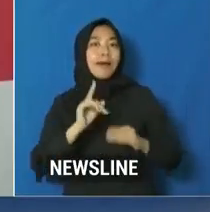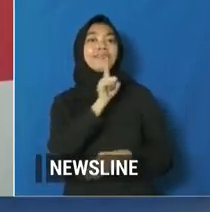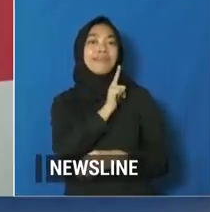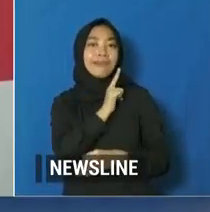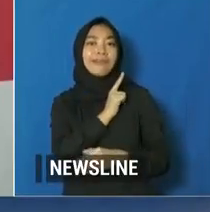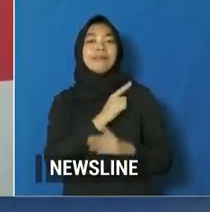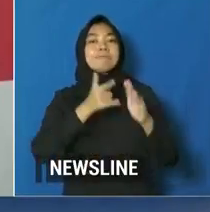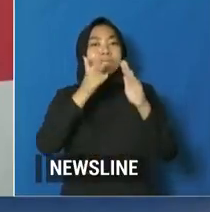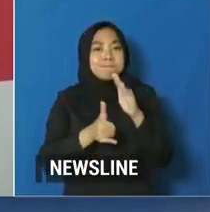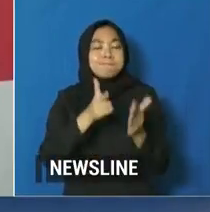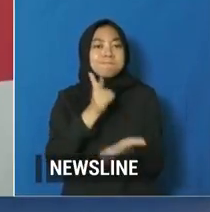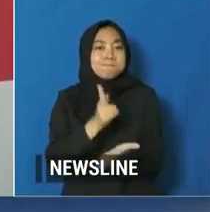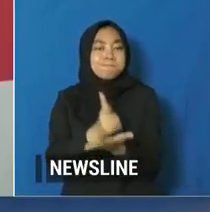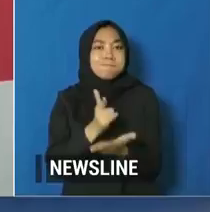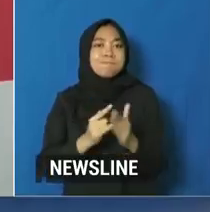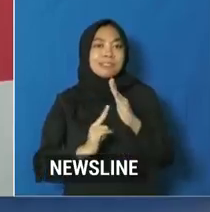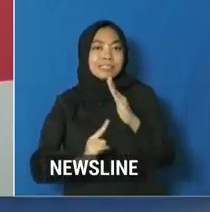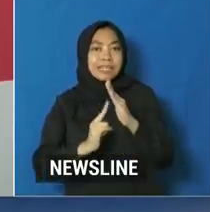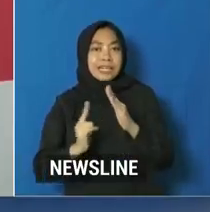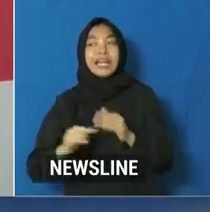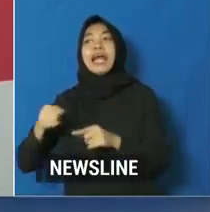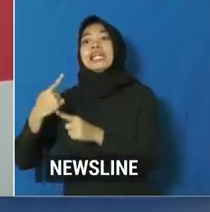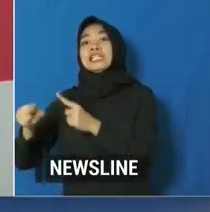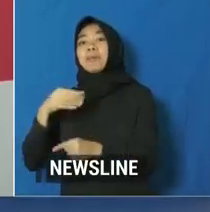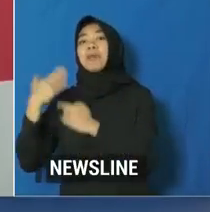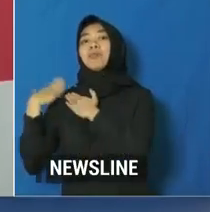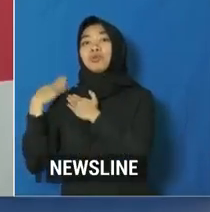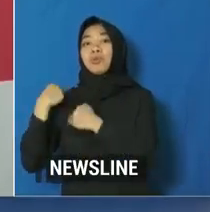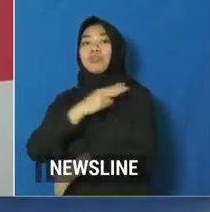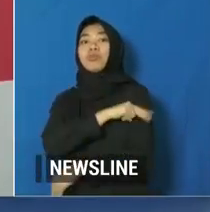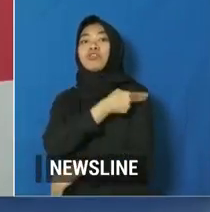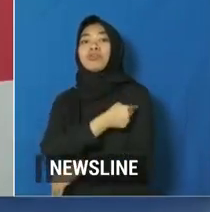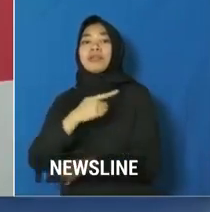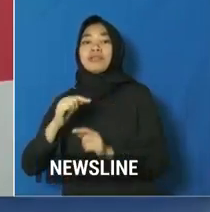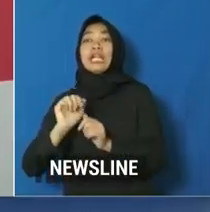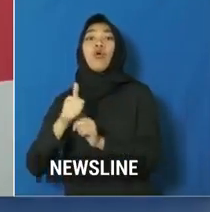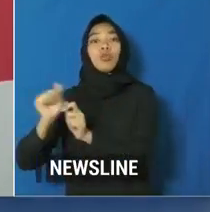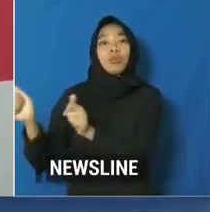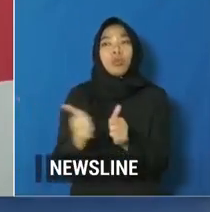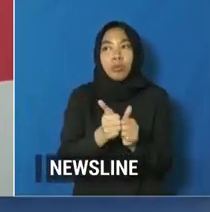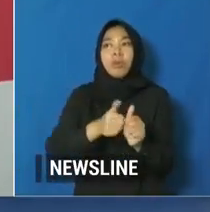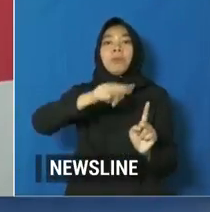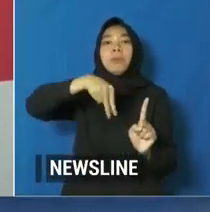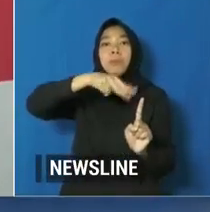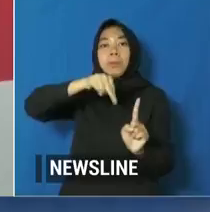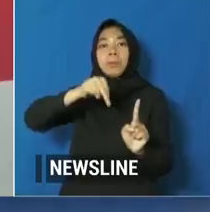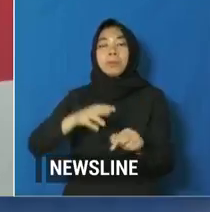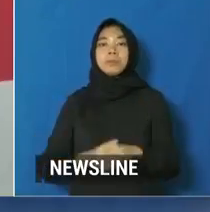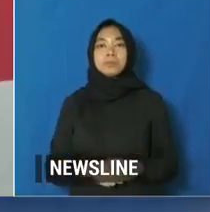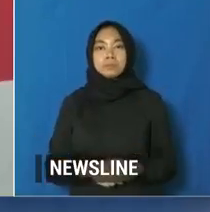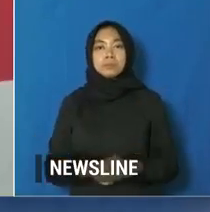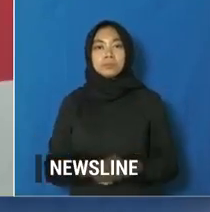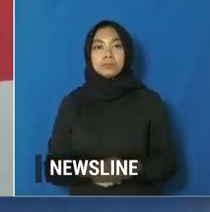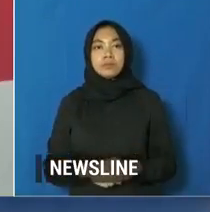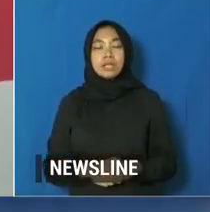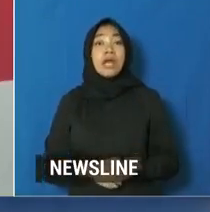tentunya dengan monitoring yang dilaksanakan oleh puskesmas atau petugas kesehatan lain yang sudah disepakati. Atau